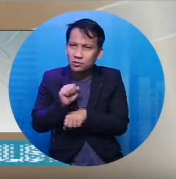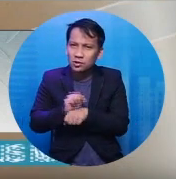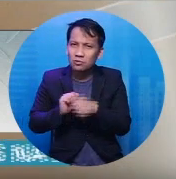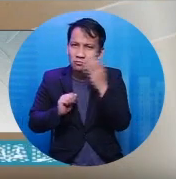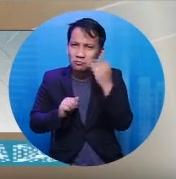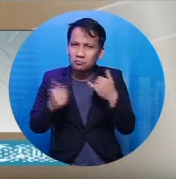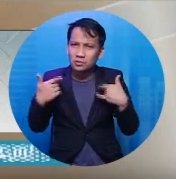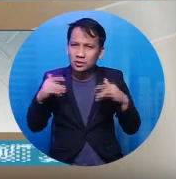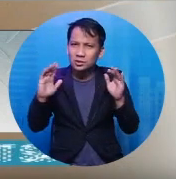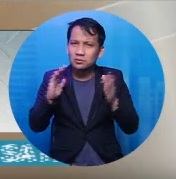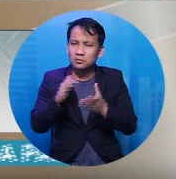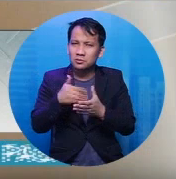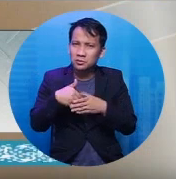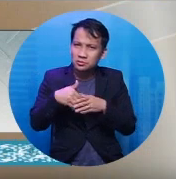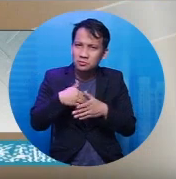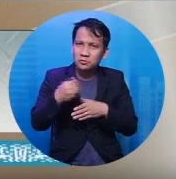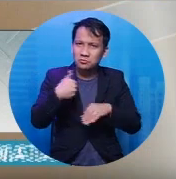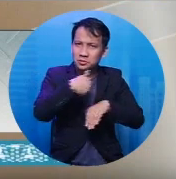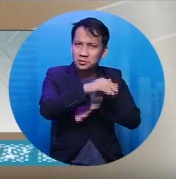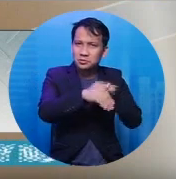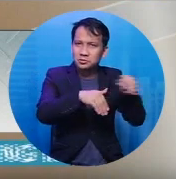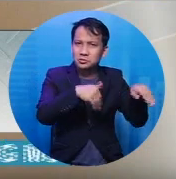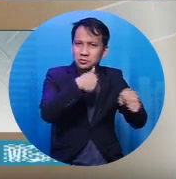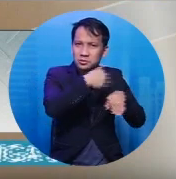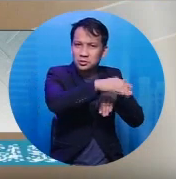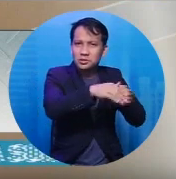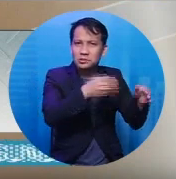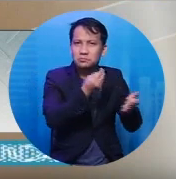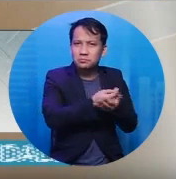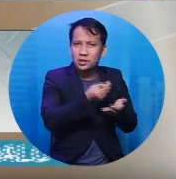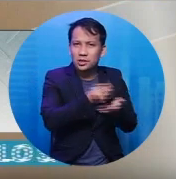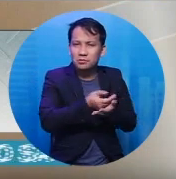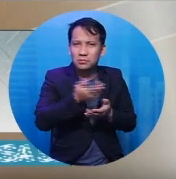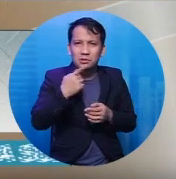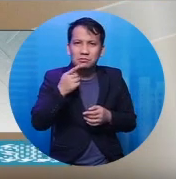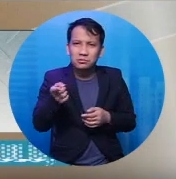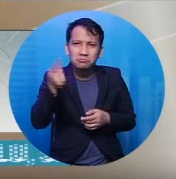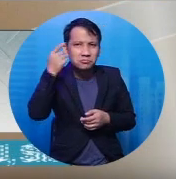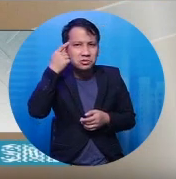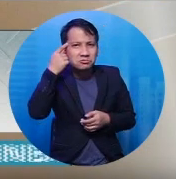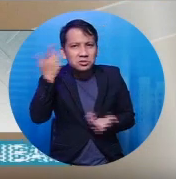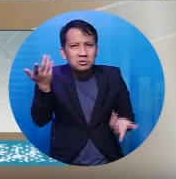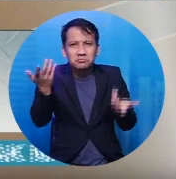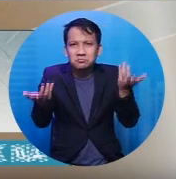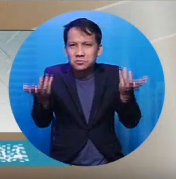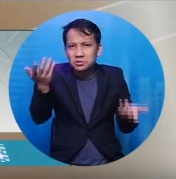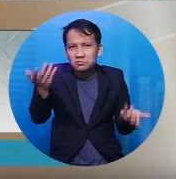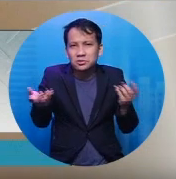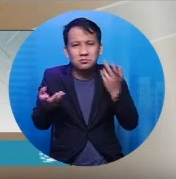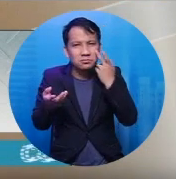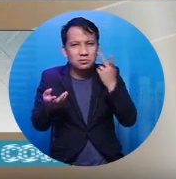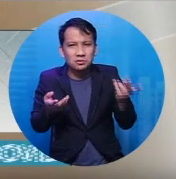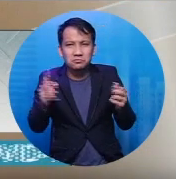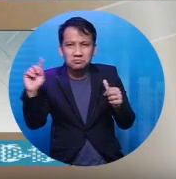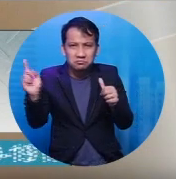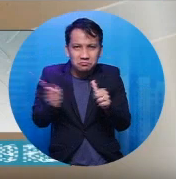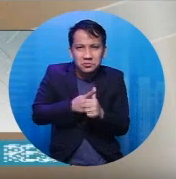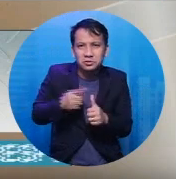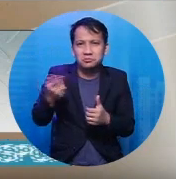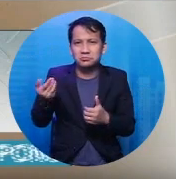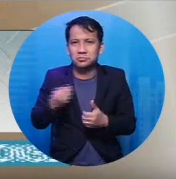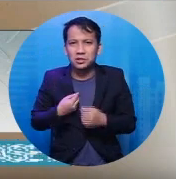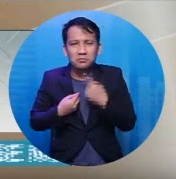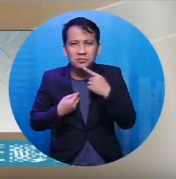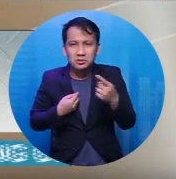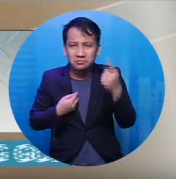napakaluwang niyong magbigay lang sa lalaking ito na hindi niyo iniisip, sana makita ko muna to bago ako magbigay.